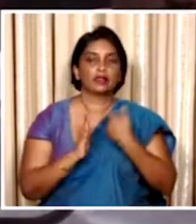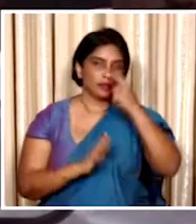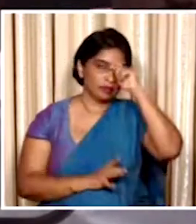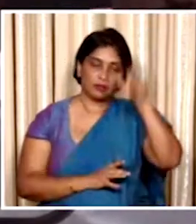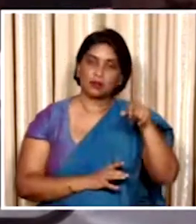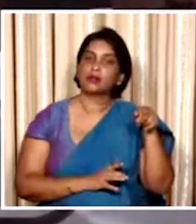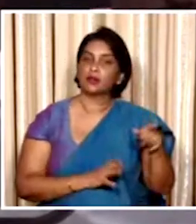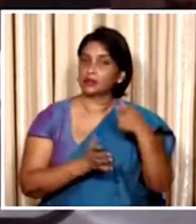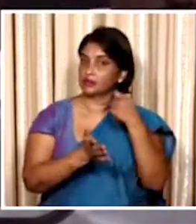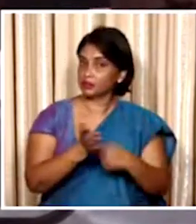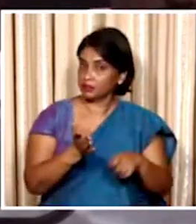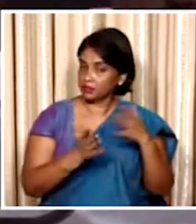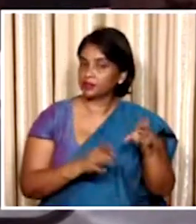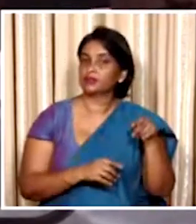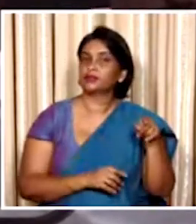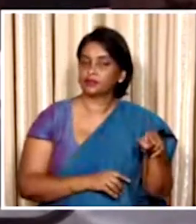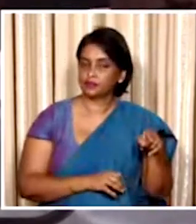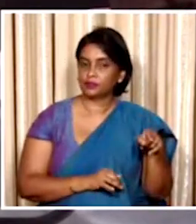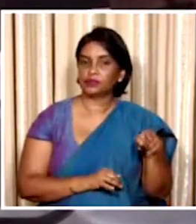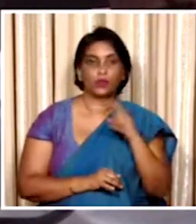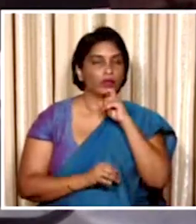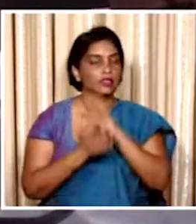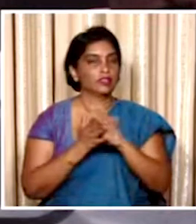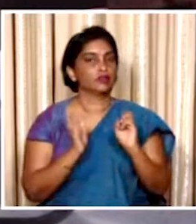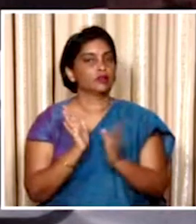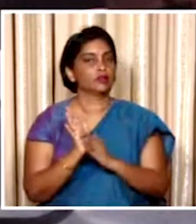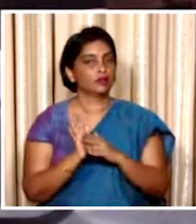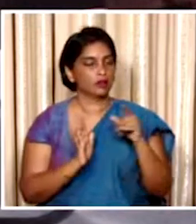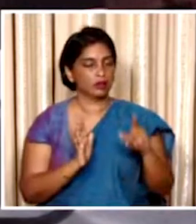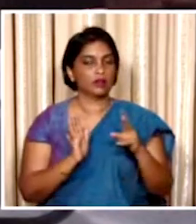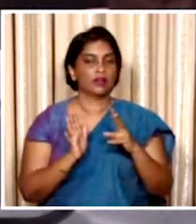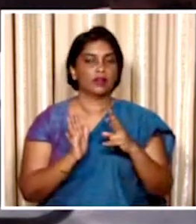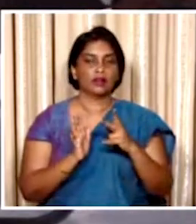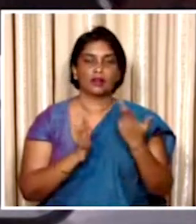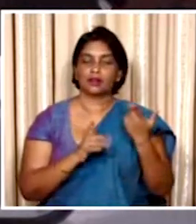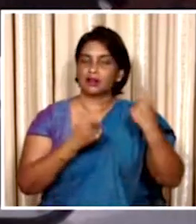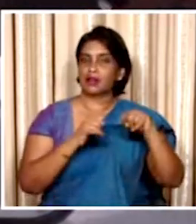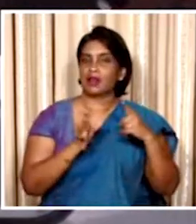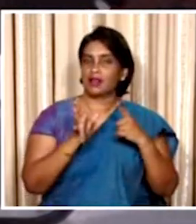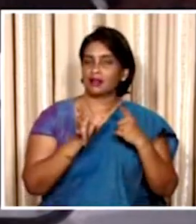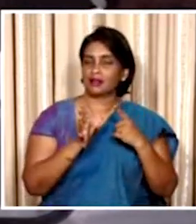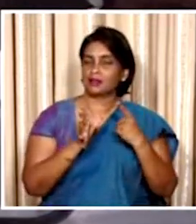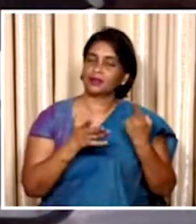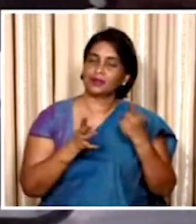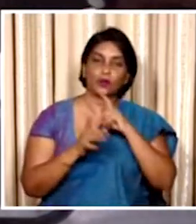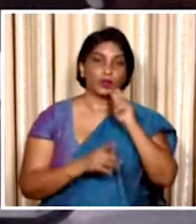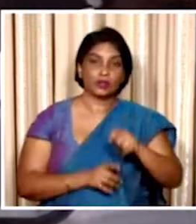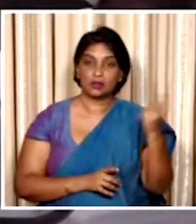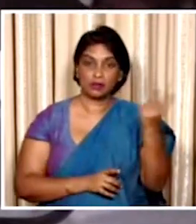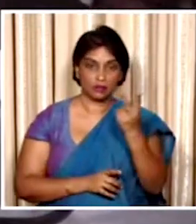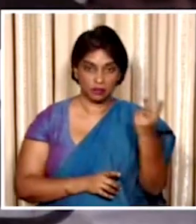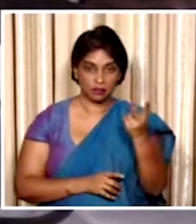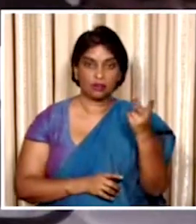මහත්මයාගේ අත්සනින් සහ අධිකරණ සේවා කොමිසමේ විජිත් කේ මලල්ගොඩ සහ අමරසේකර විශේෂකාරවරු